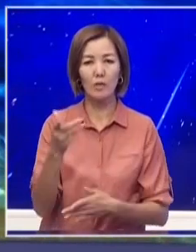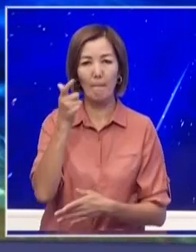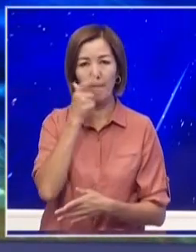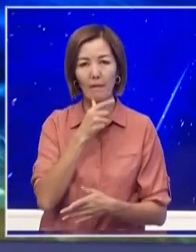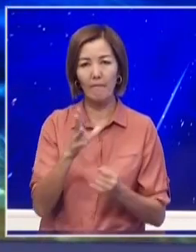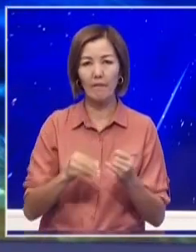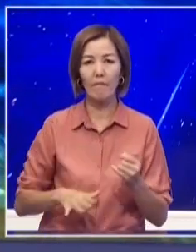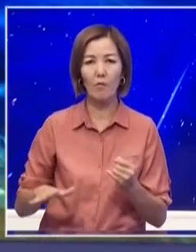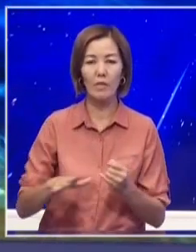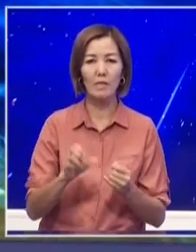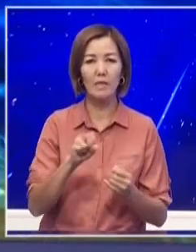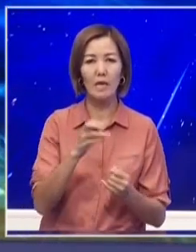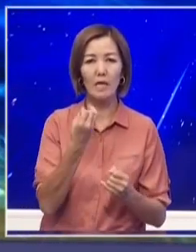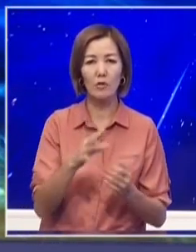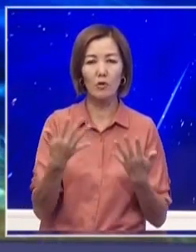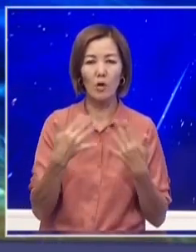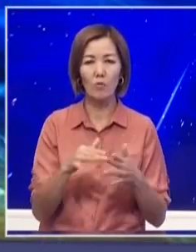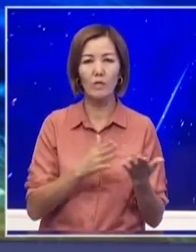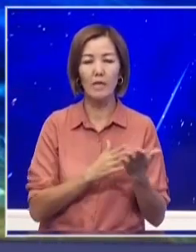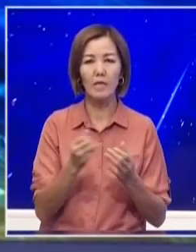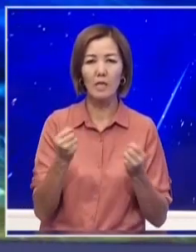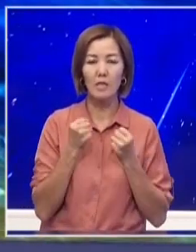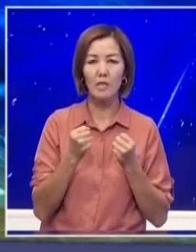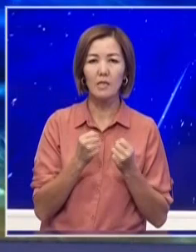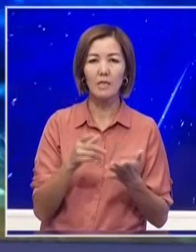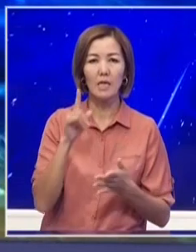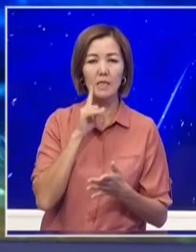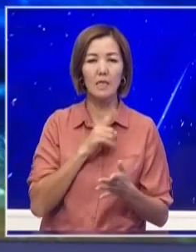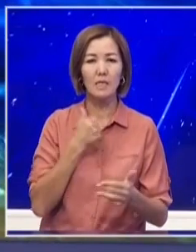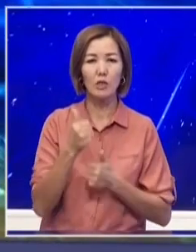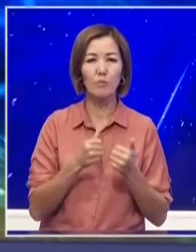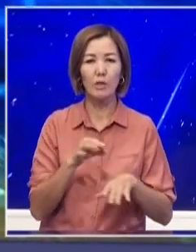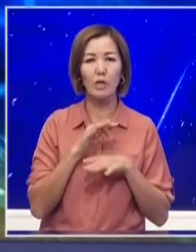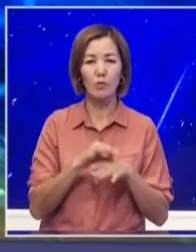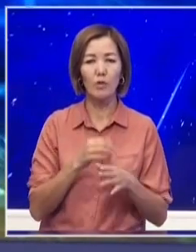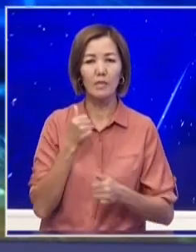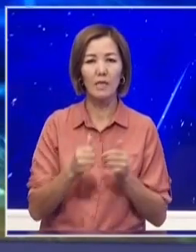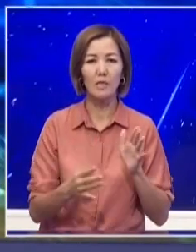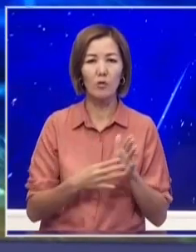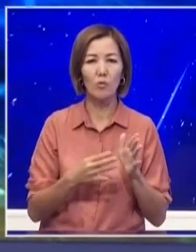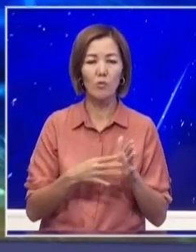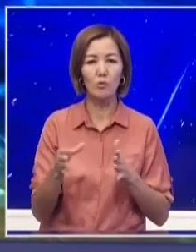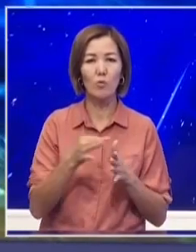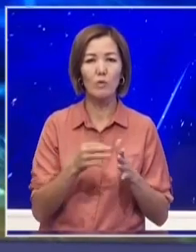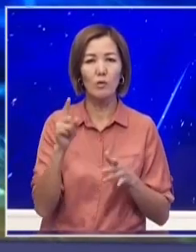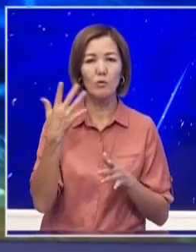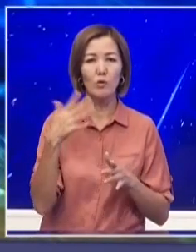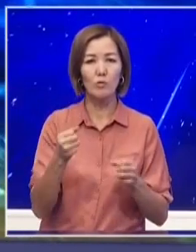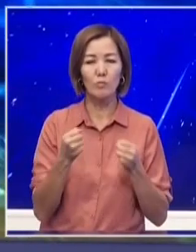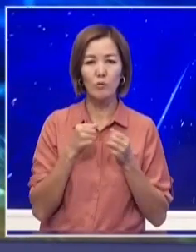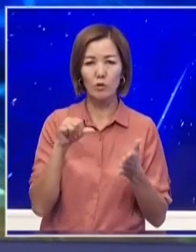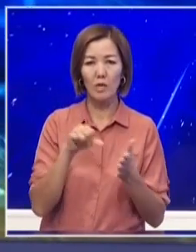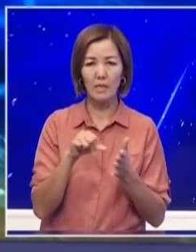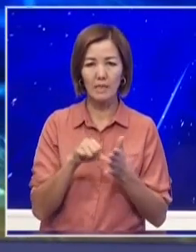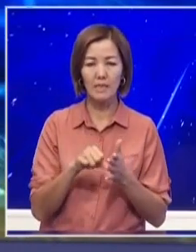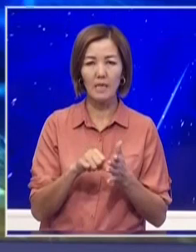Бозгүлемдеги бәсекке өткен демалыс күндері Панфилов ауданының алты ауылында ардагер спортшылар арасында Қазақстан чемпионаты өтті. Сайысқа